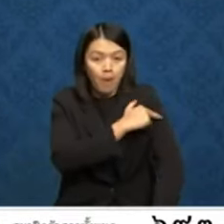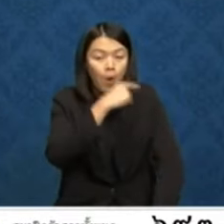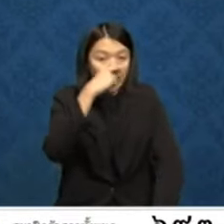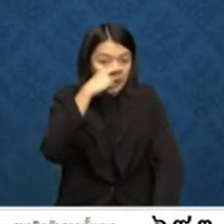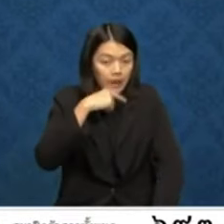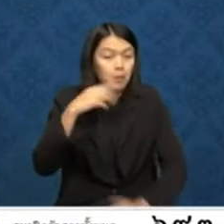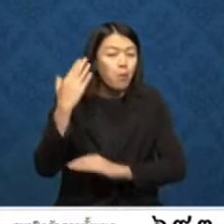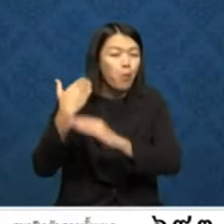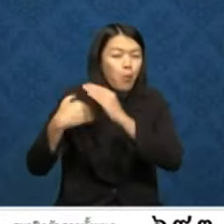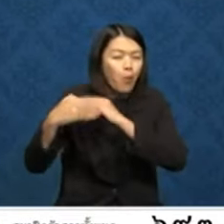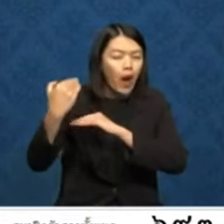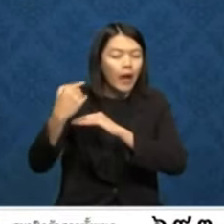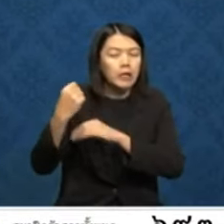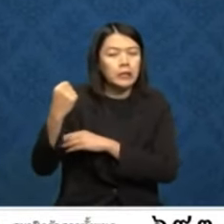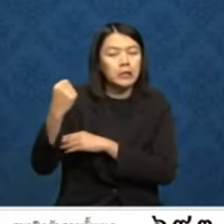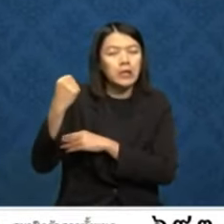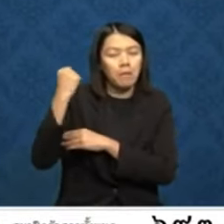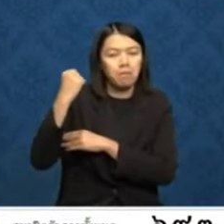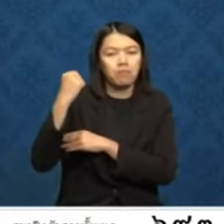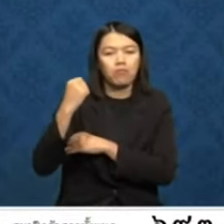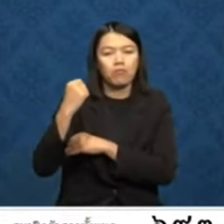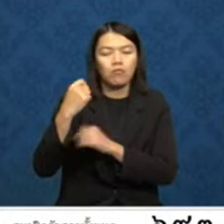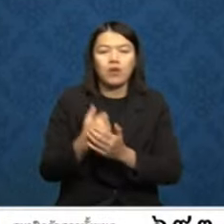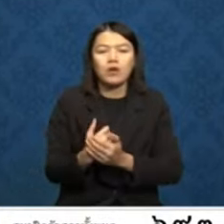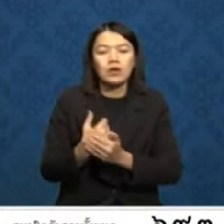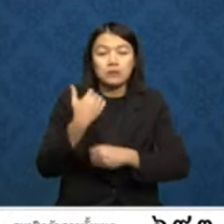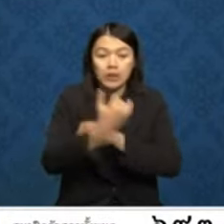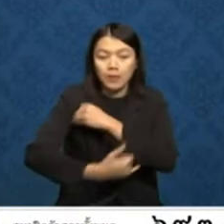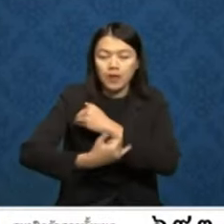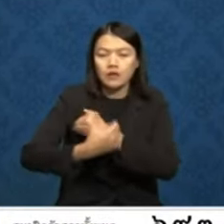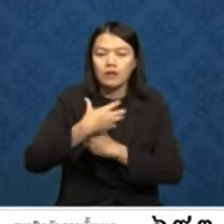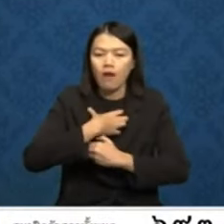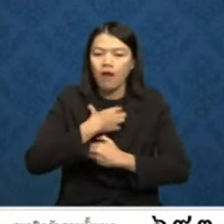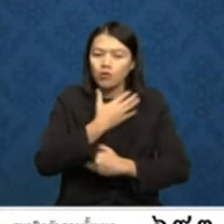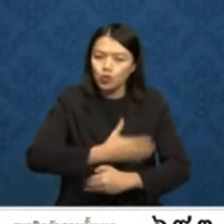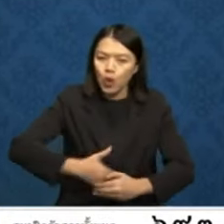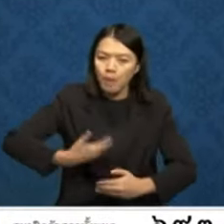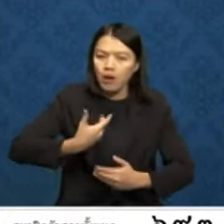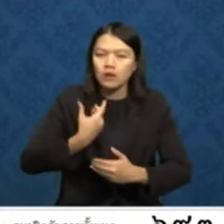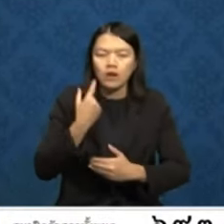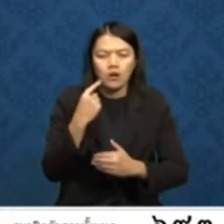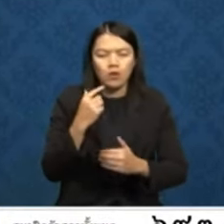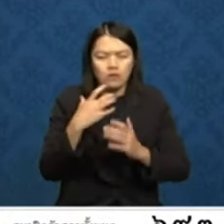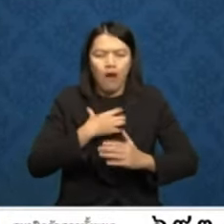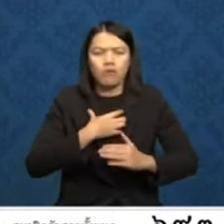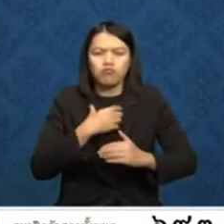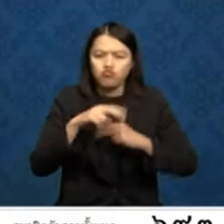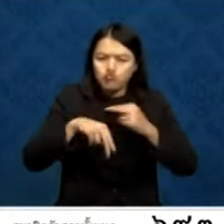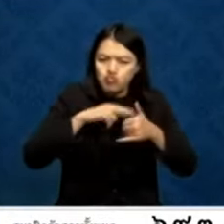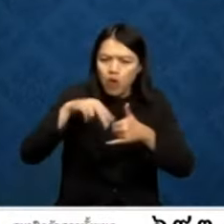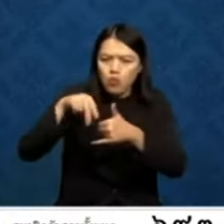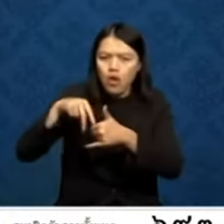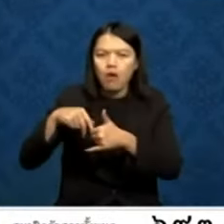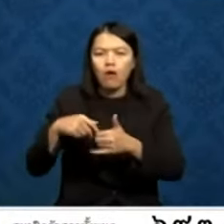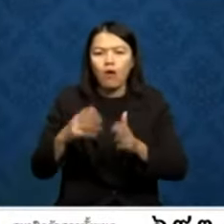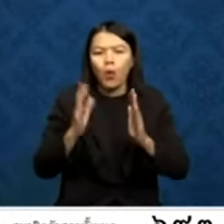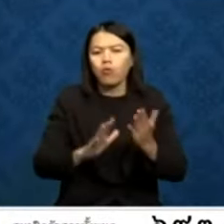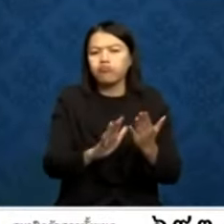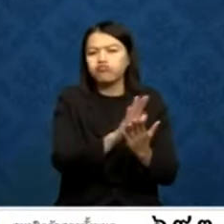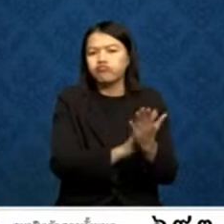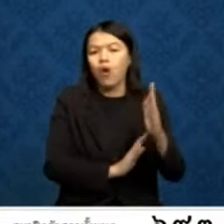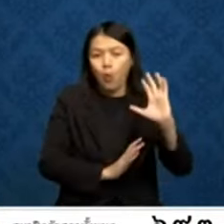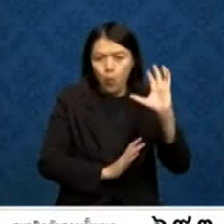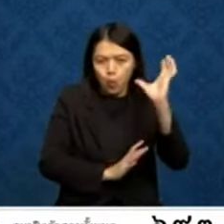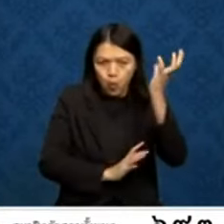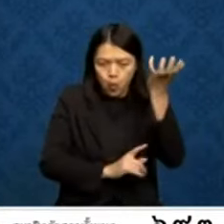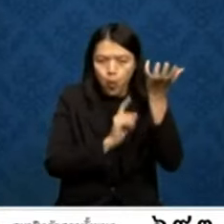ยที่เป็นจุดแข็งเพื่อรองรับความต้องการด้านสุขภาพที่เพิ่มขึ้นจากการที่ประชากรโลกเข้า